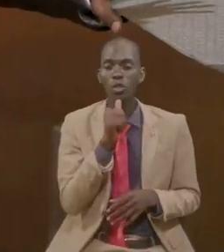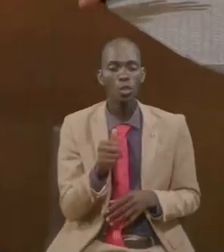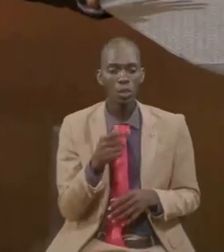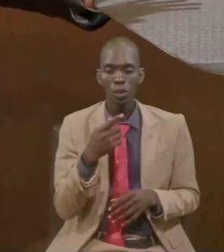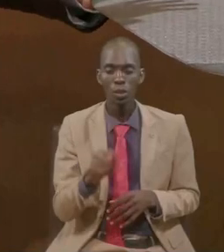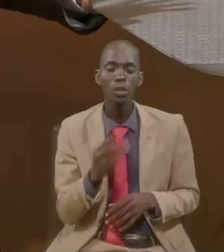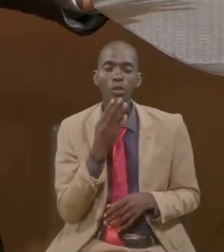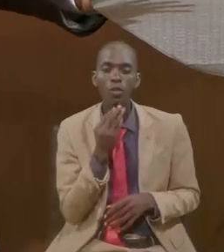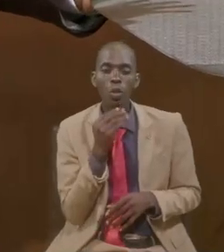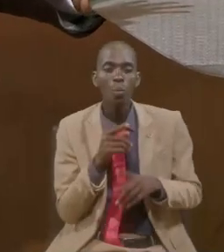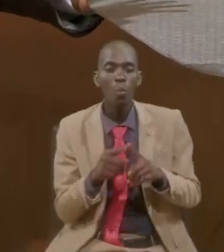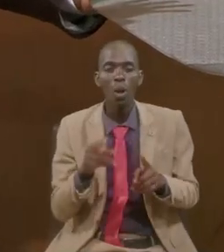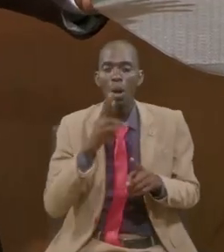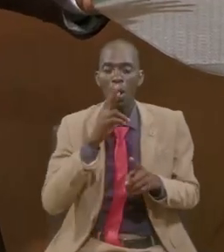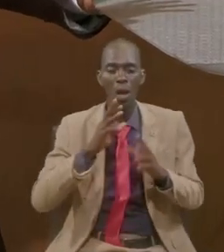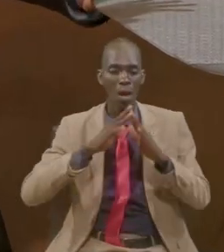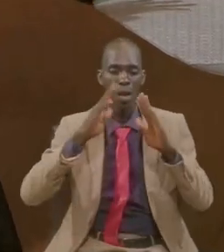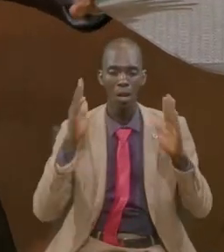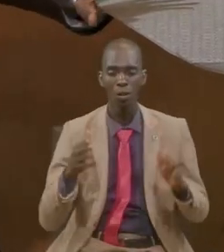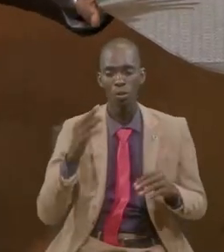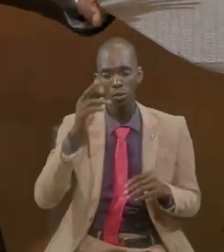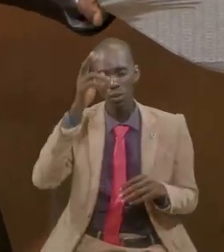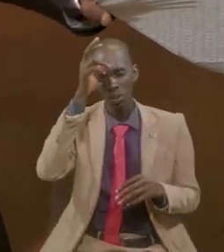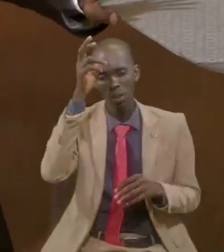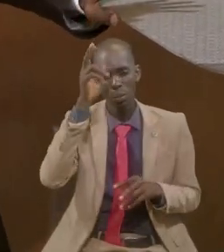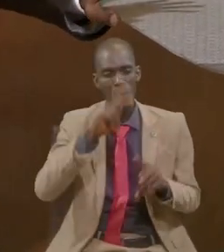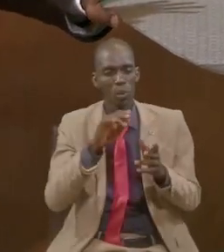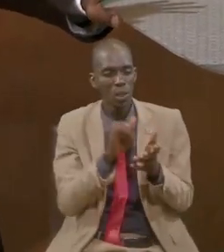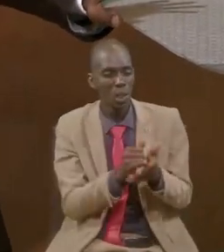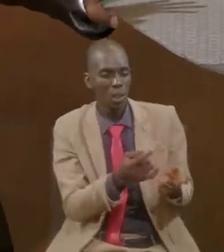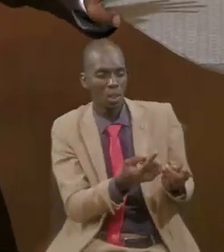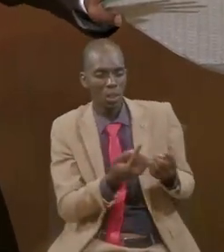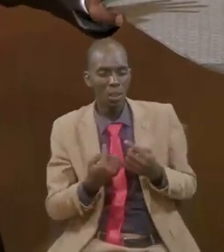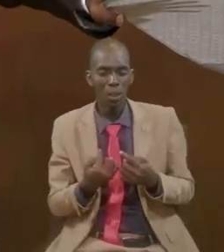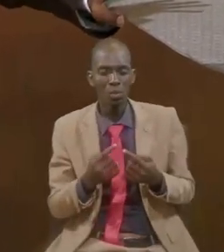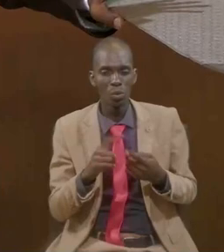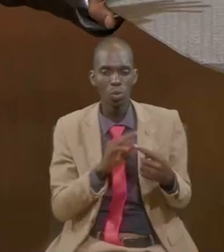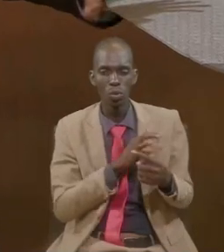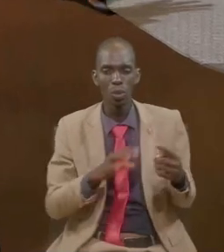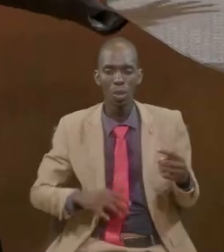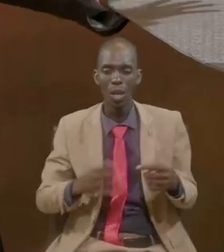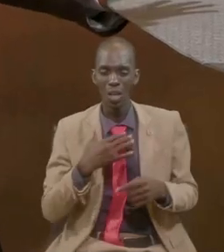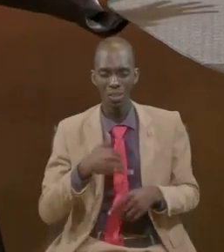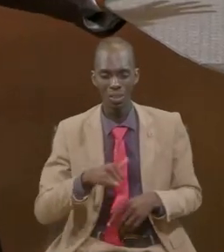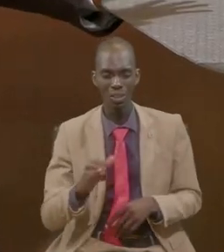de Satan. Les gens qui professent appartenir à Christ, mais ils